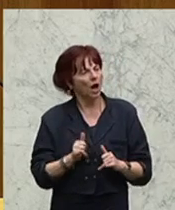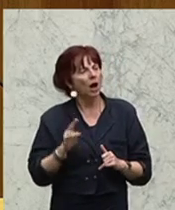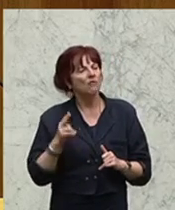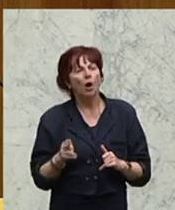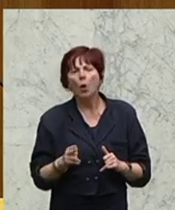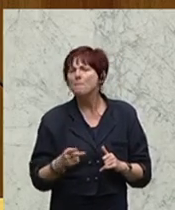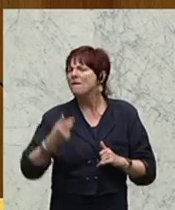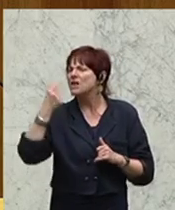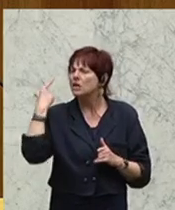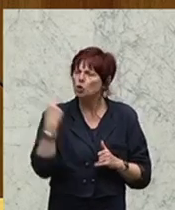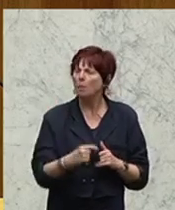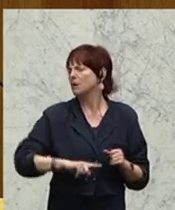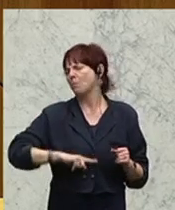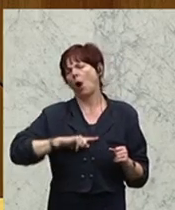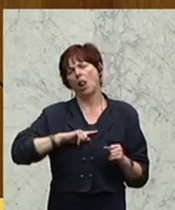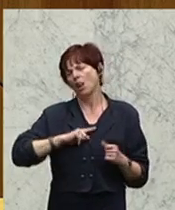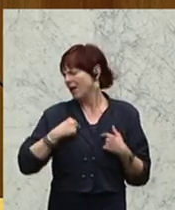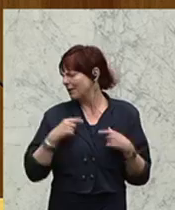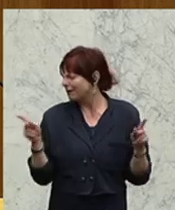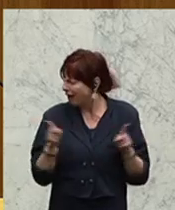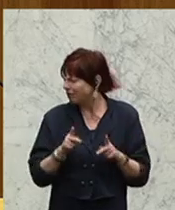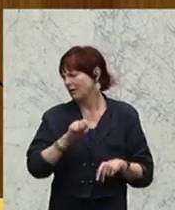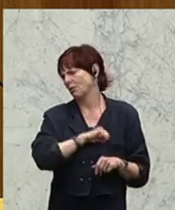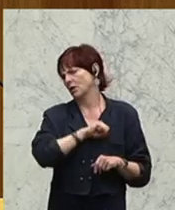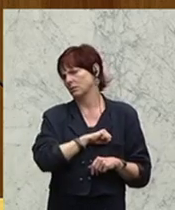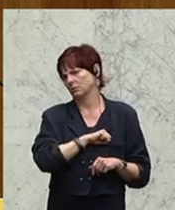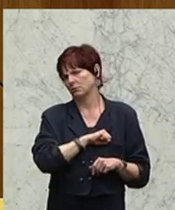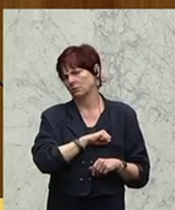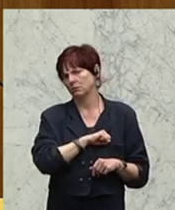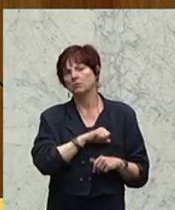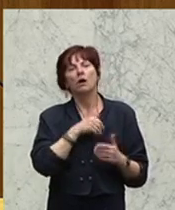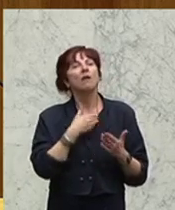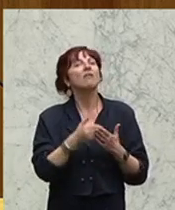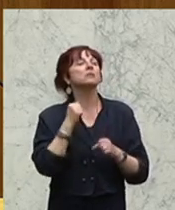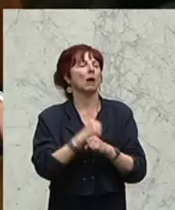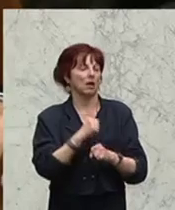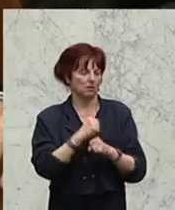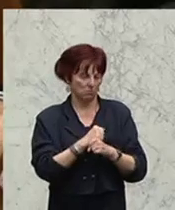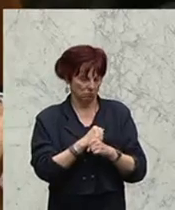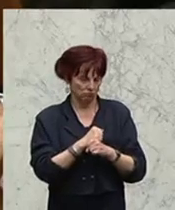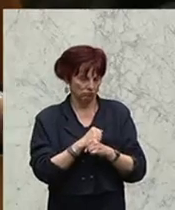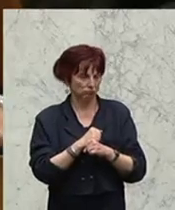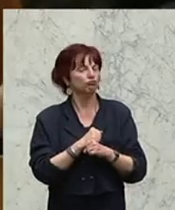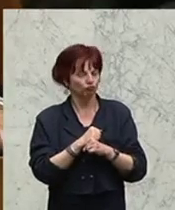von Doppelbödigkeit ist, die ich nicht akzeptiere in dieser Form. Was ist zu tun?